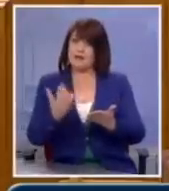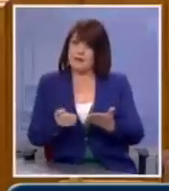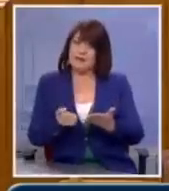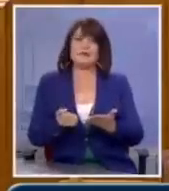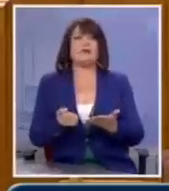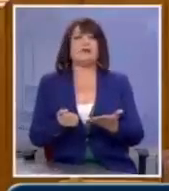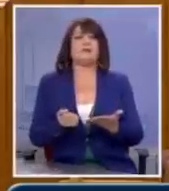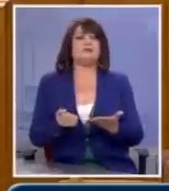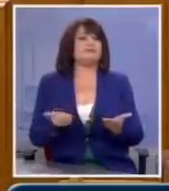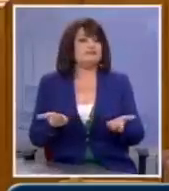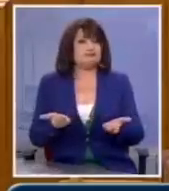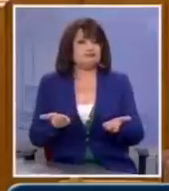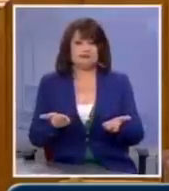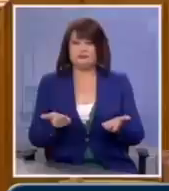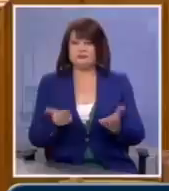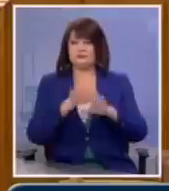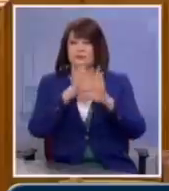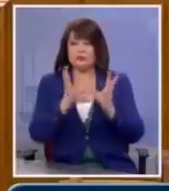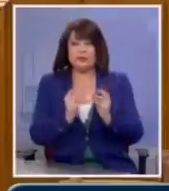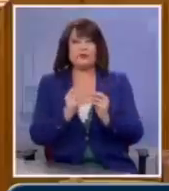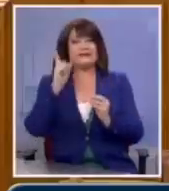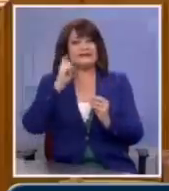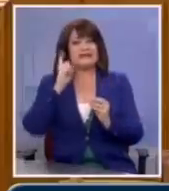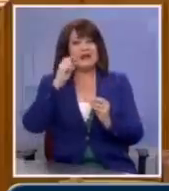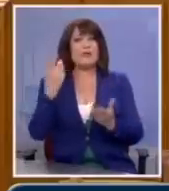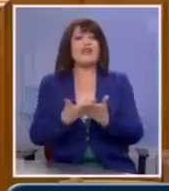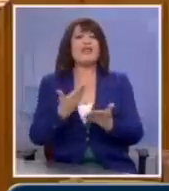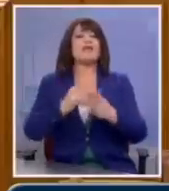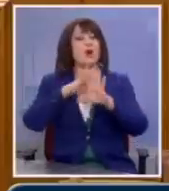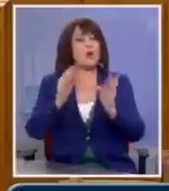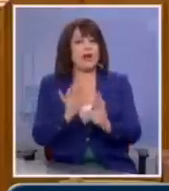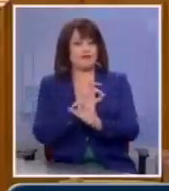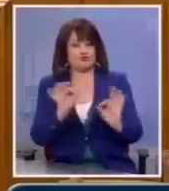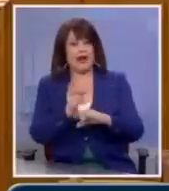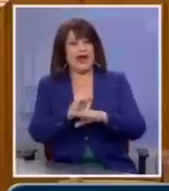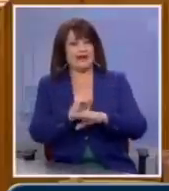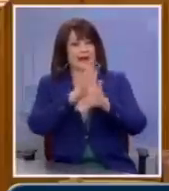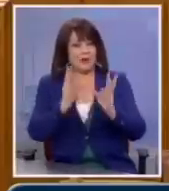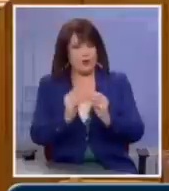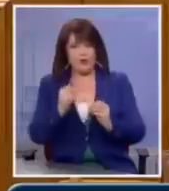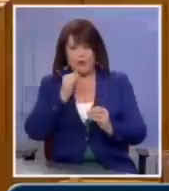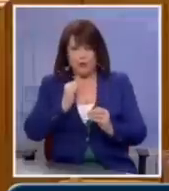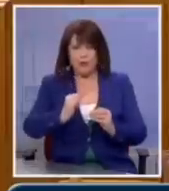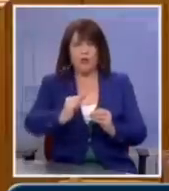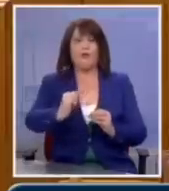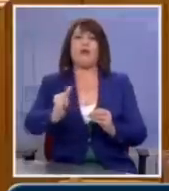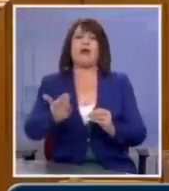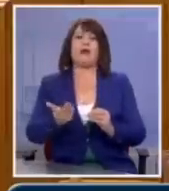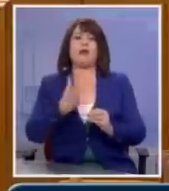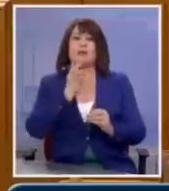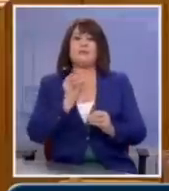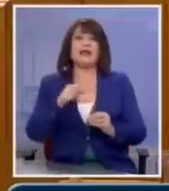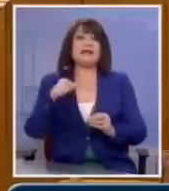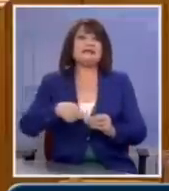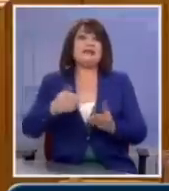έχει αυτές τις γνωστές βαριές άδειες όπως τις λέμε, άδεια ορίστου χρόνου κλπ, να μην έχει